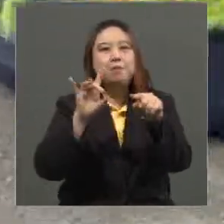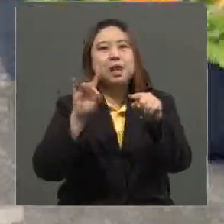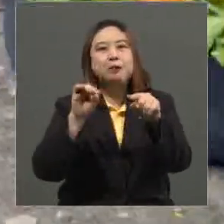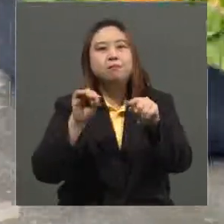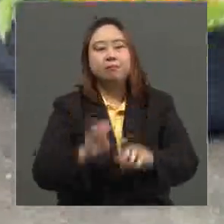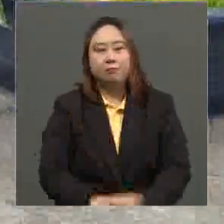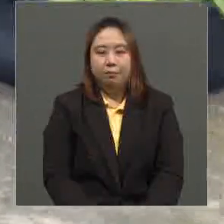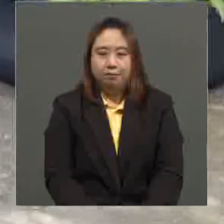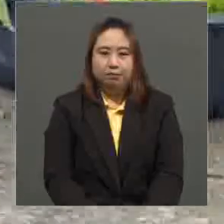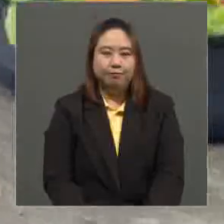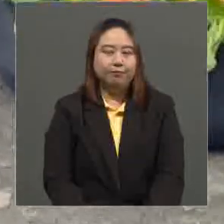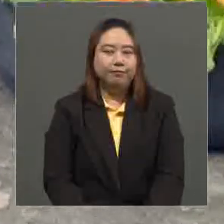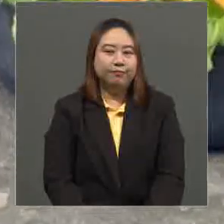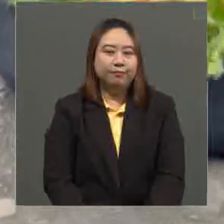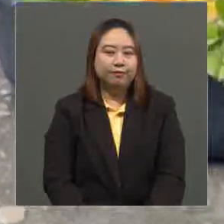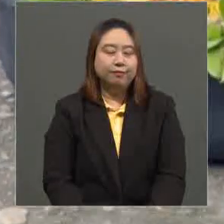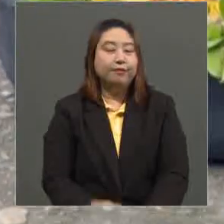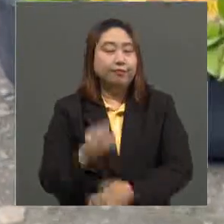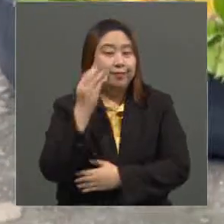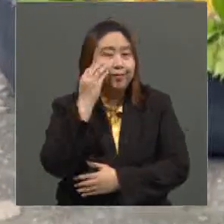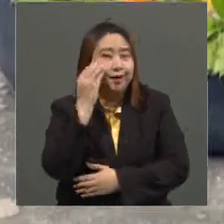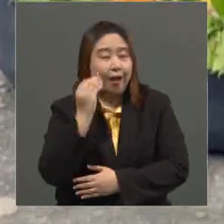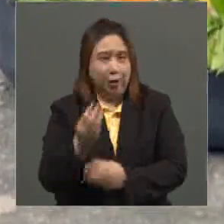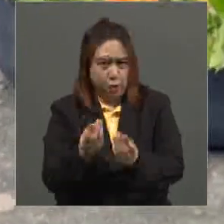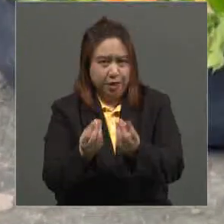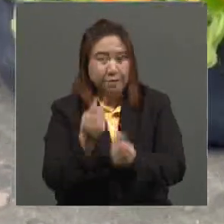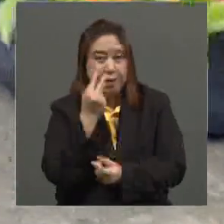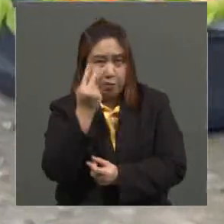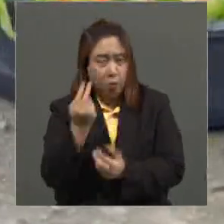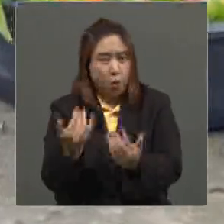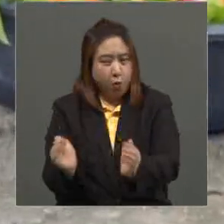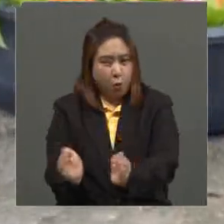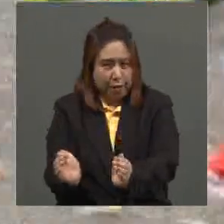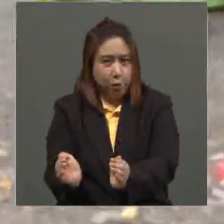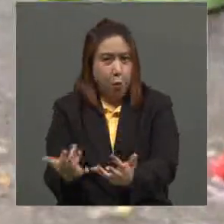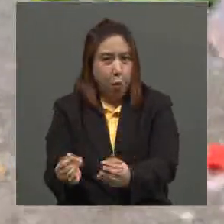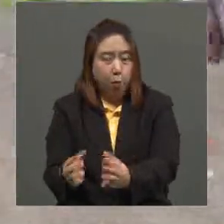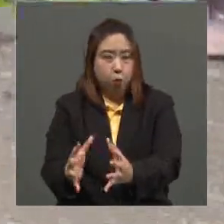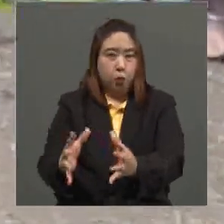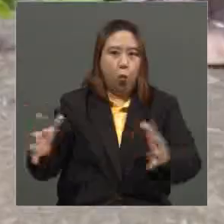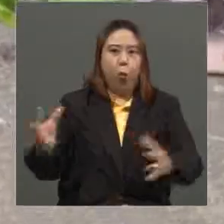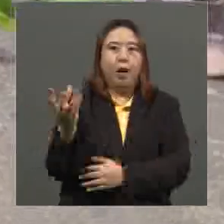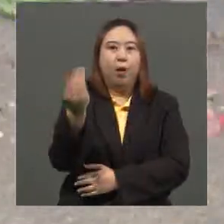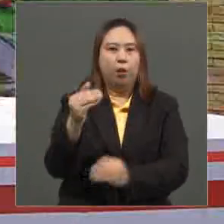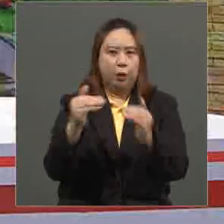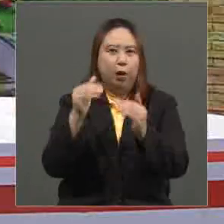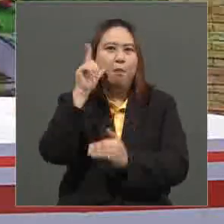นี่น่ารักมากๆแต่ต้องรีบไปดูน้องนะถ้าอยากดูตอนเล็กๆเพราะว่าน้องจะโตไวมากน้องจะโตเท่าคุณแม่นี่แหละมฮะ